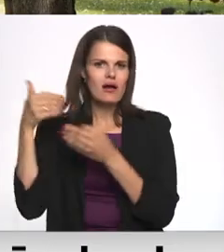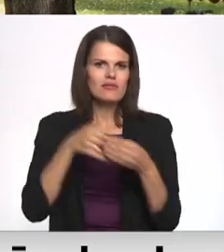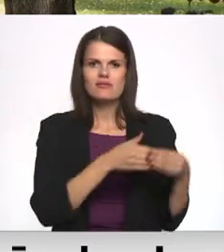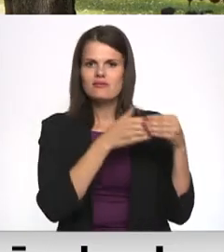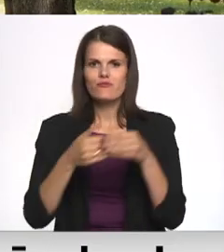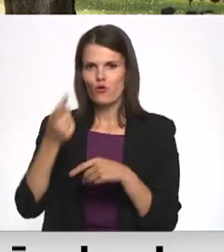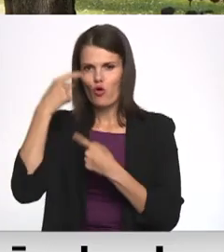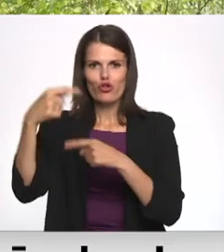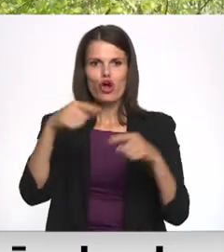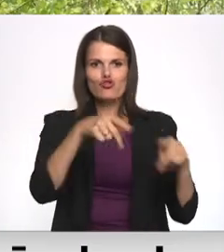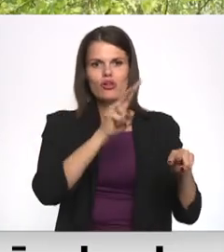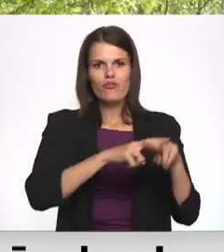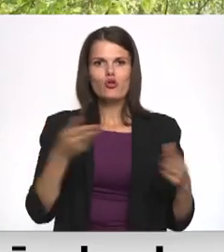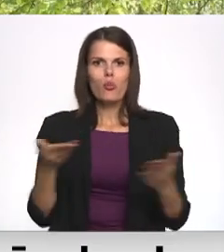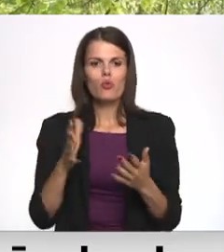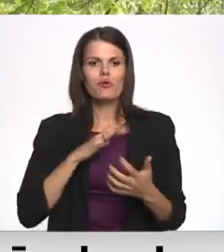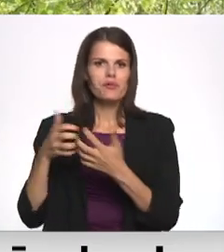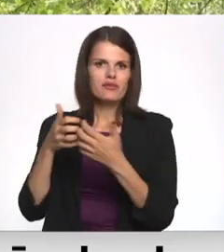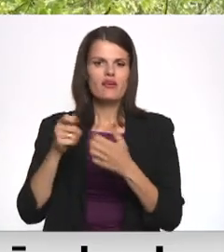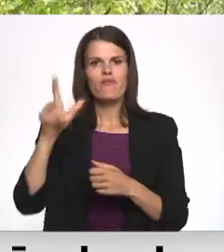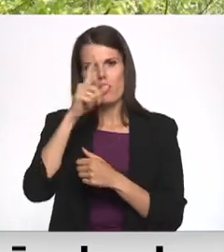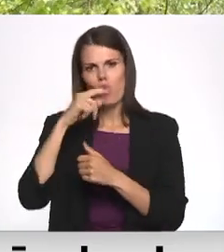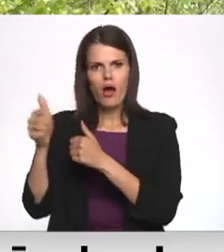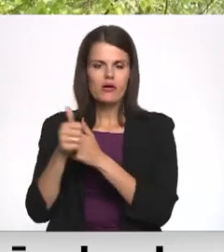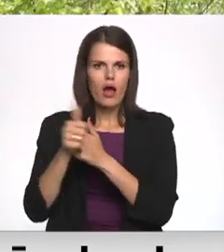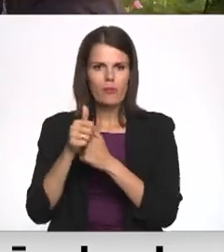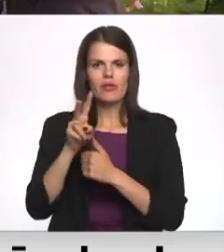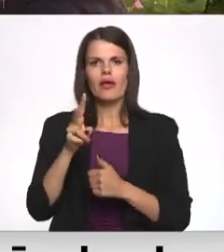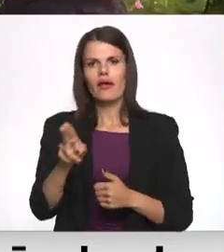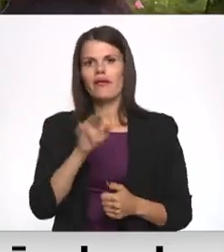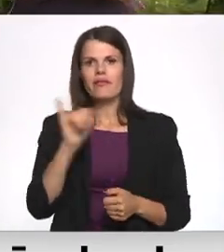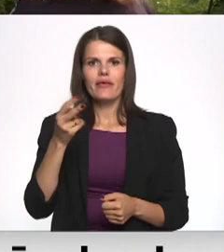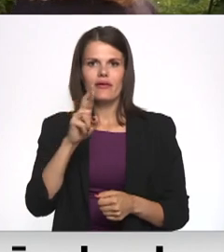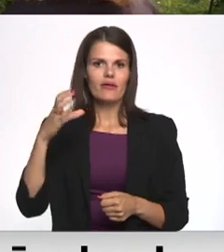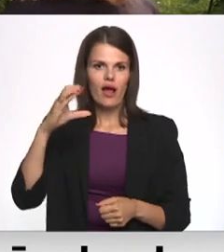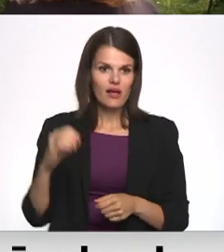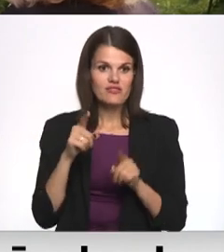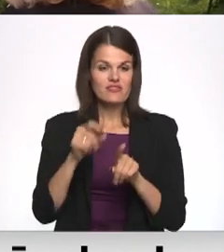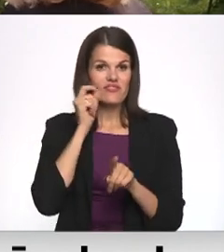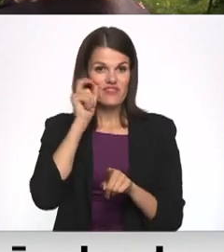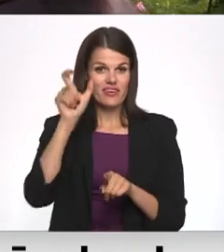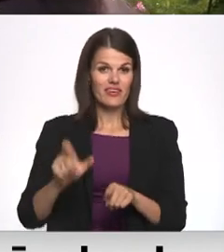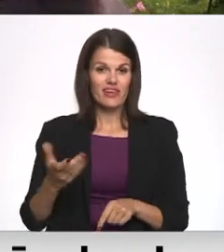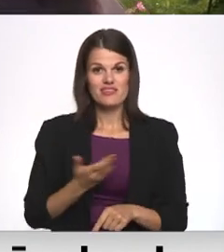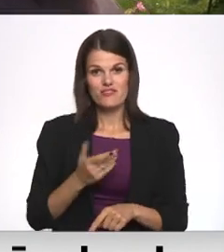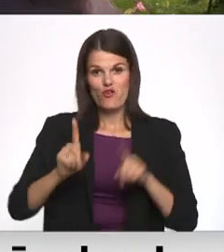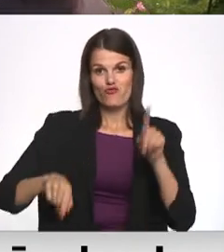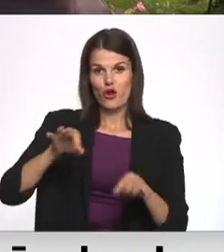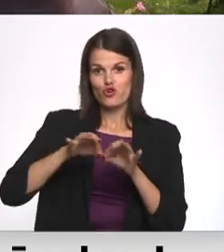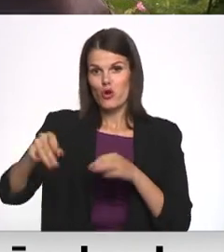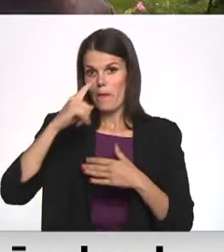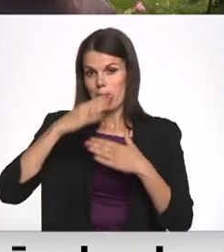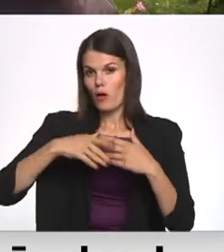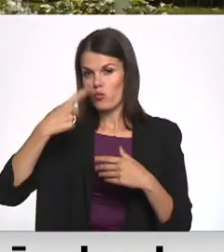kur notikušas kaujas, lielākoties no kaimiņos esošās Nīkrātas. Kāris Maks, kurš dzīvo vien dažus metrus no jau